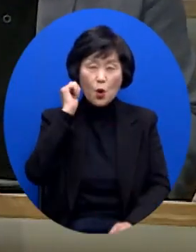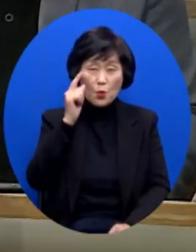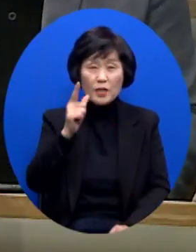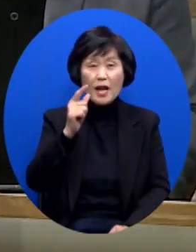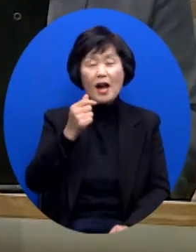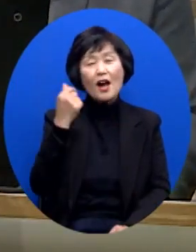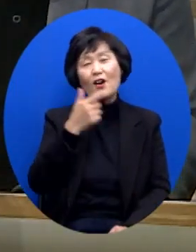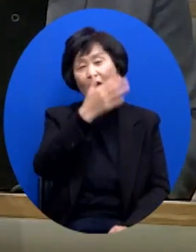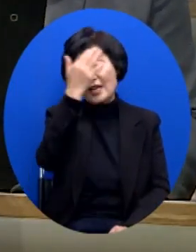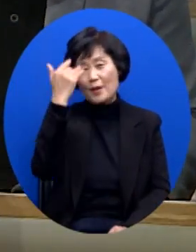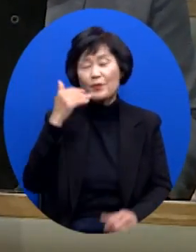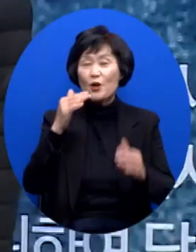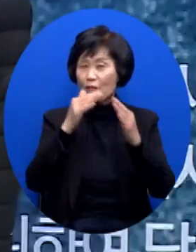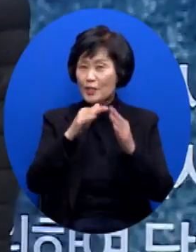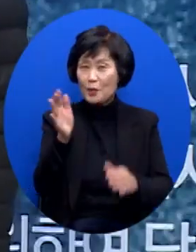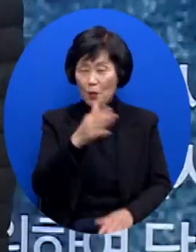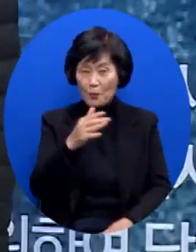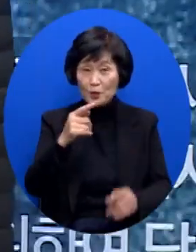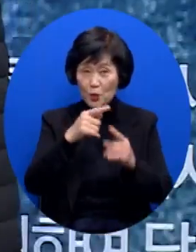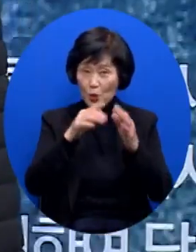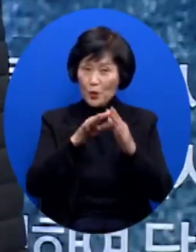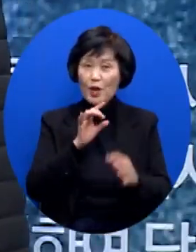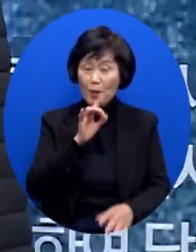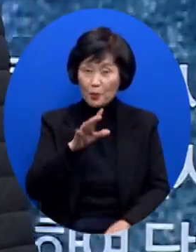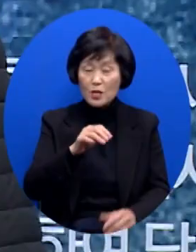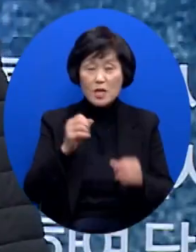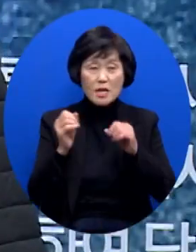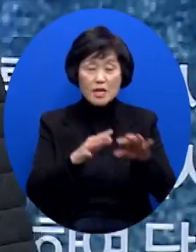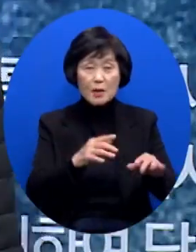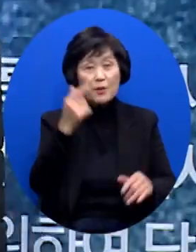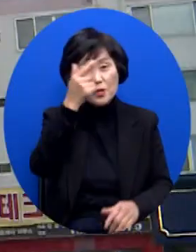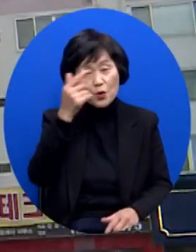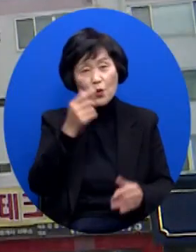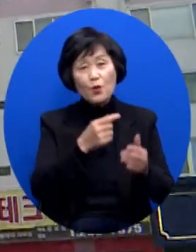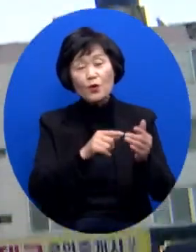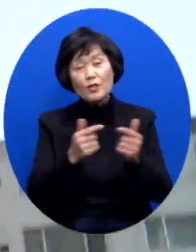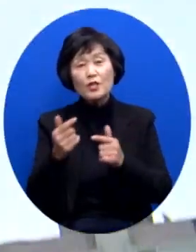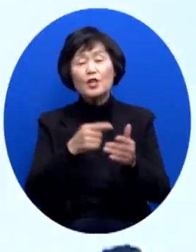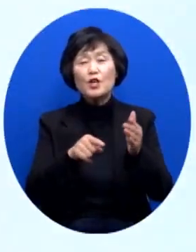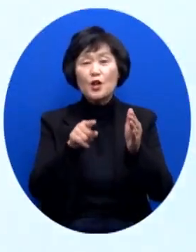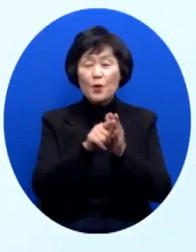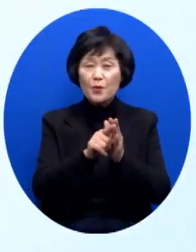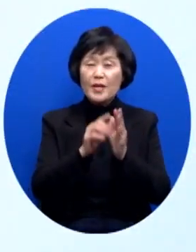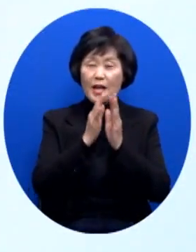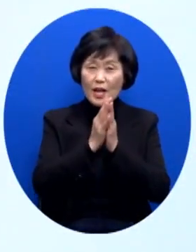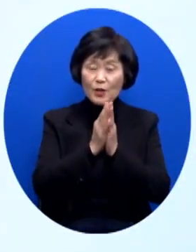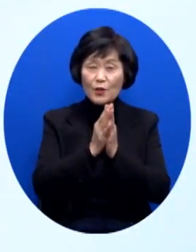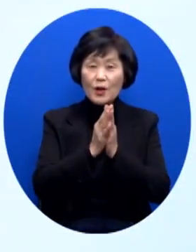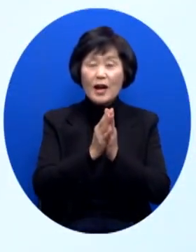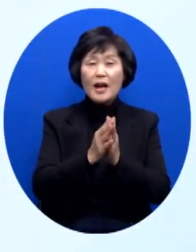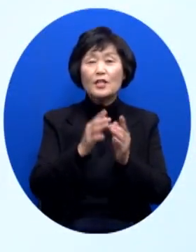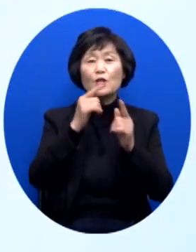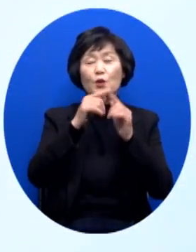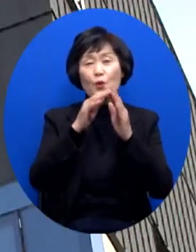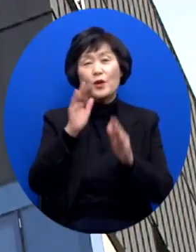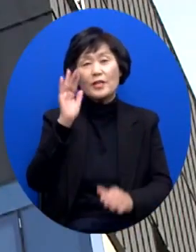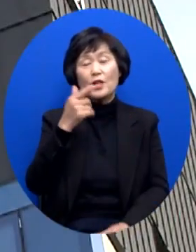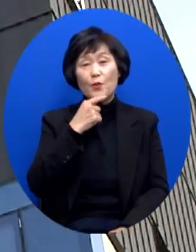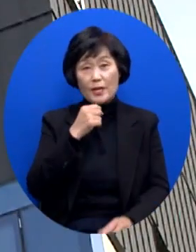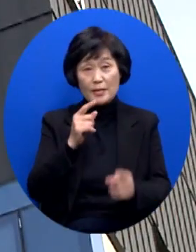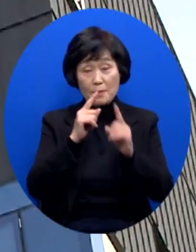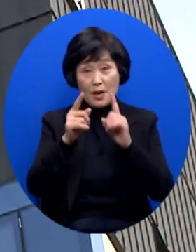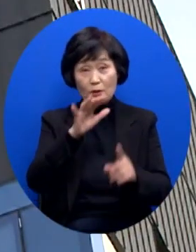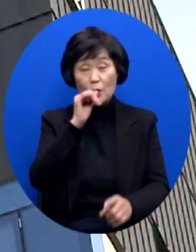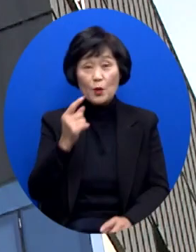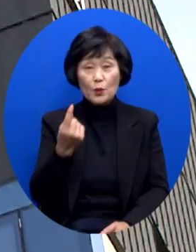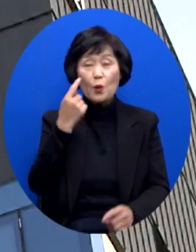강조하며 잃어버린 영혼을 위해 기도하고 복음을 증거하는 높은 뜻 교회가 되길 바란다고 말했습니다. 높은 뜻